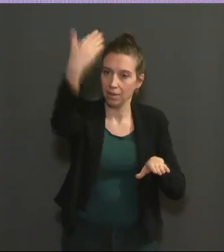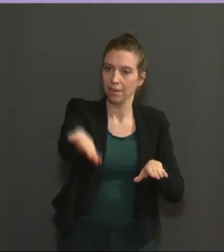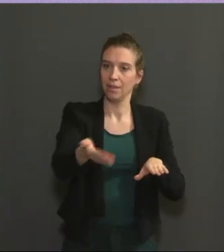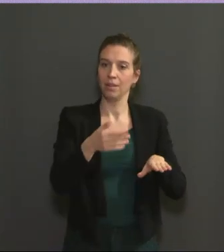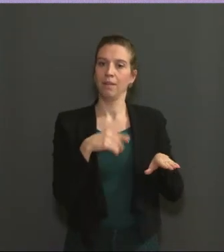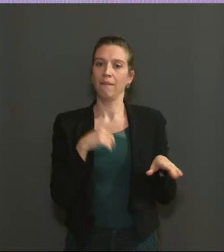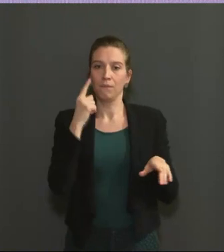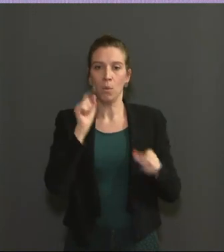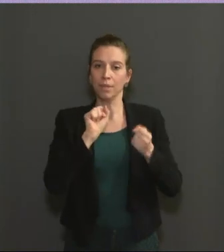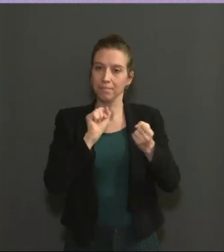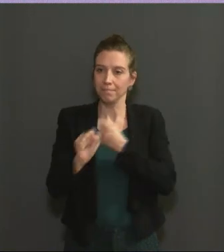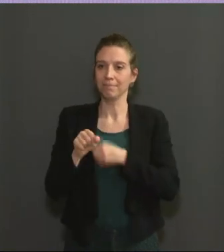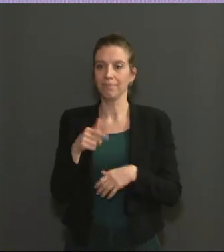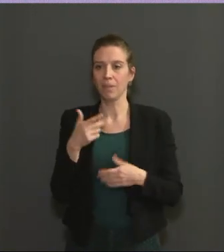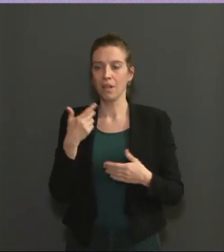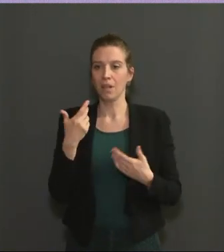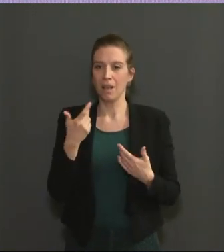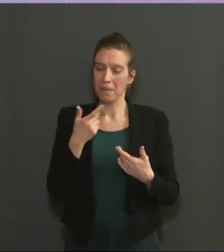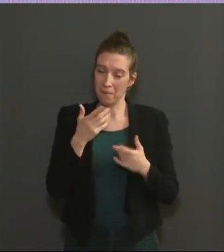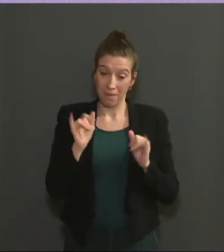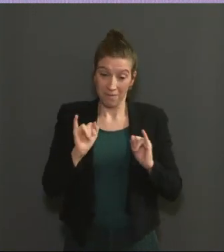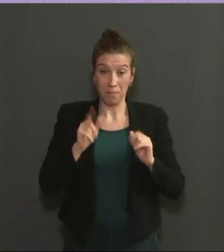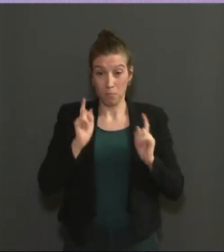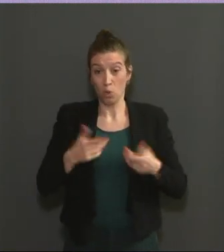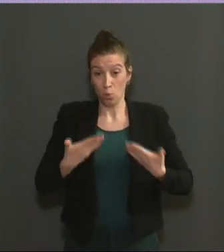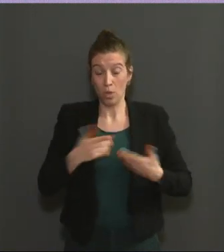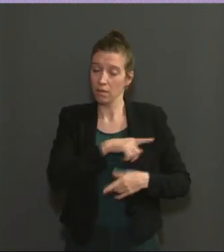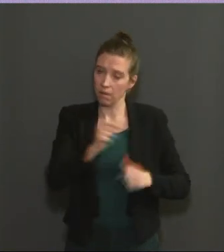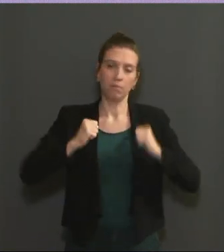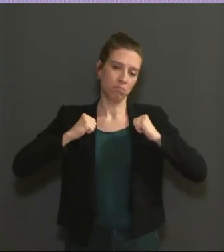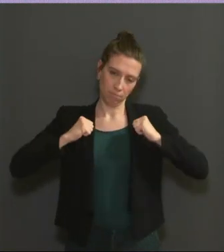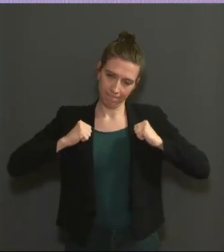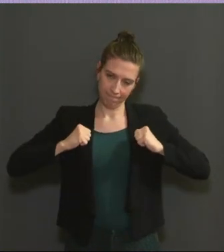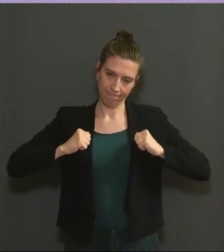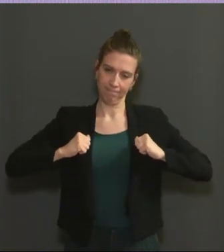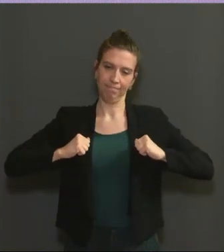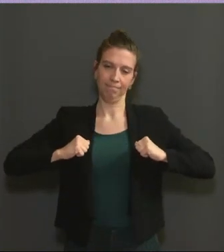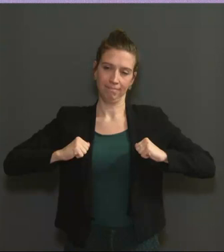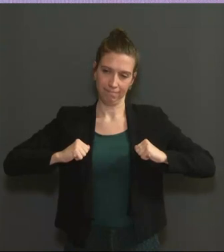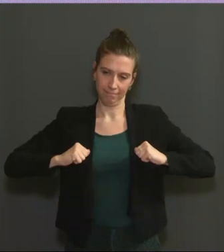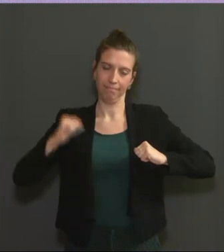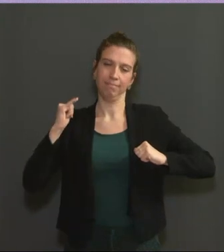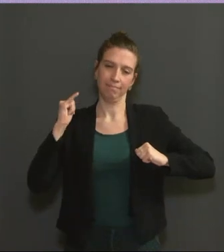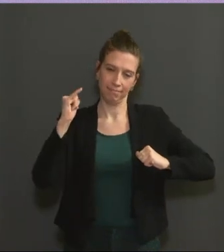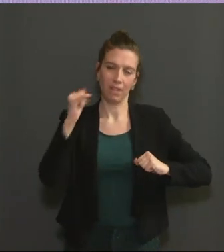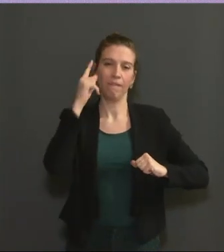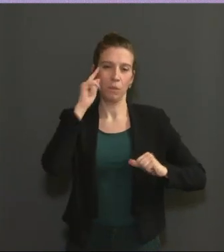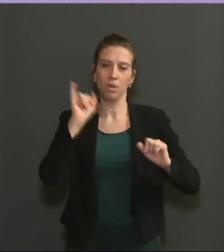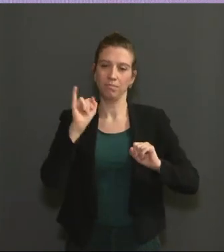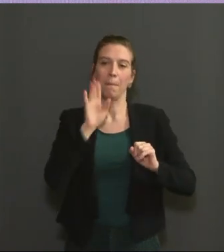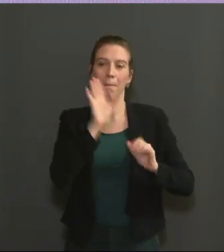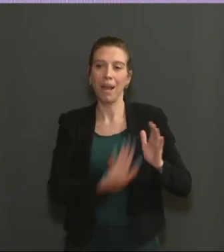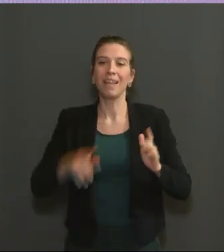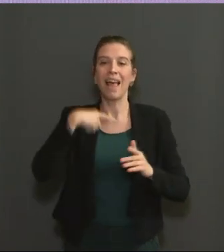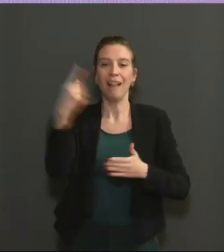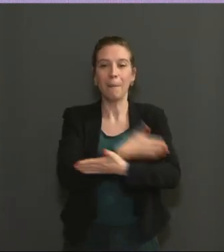verderzetten want enkel een team van 11 miljoen Belgen krijgt dit virus onderro dank wel